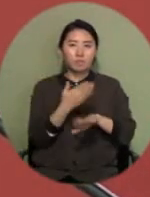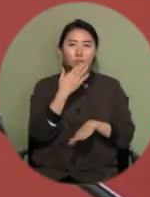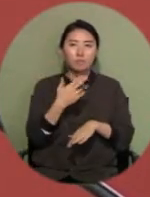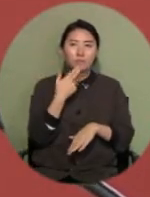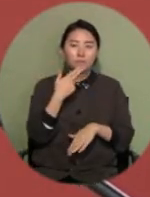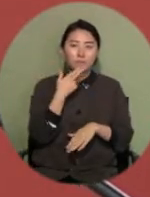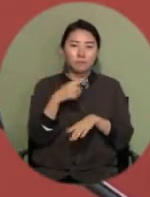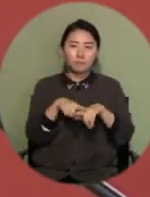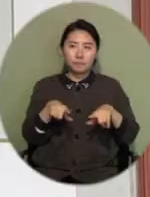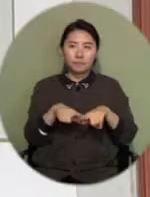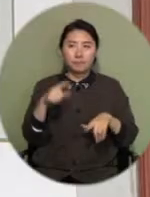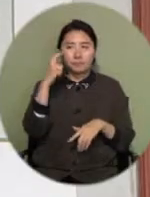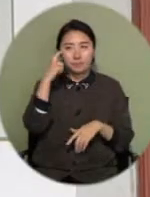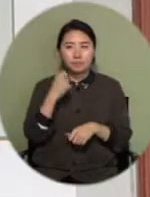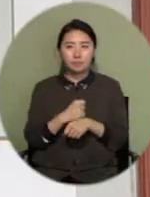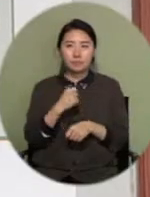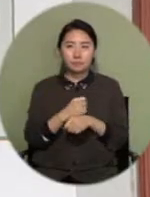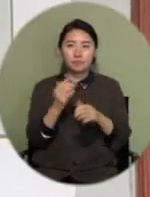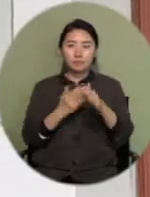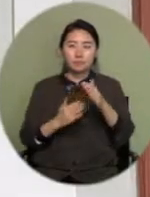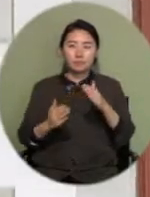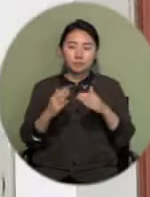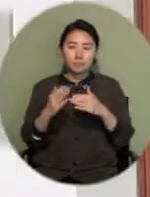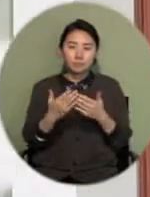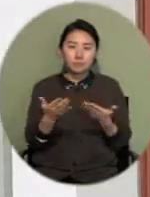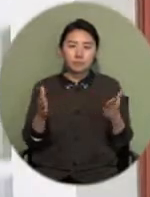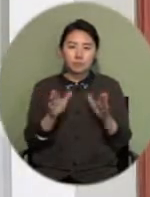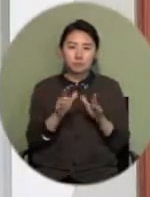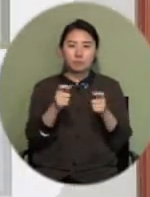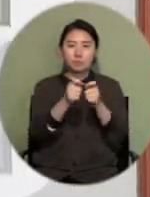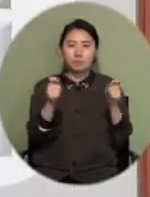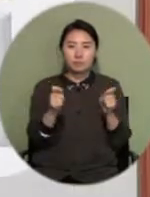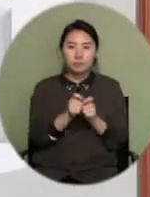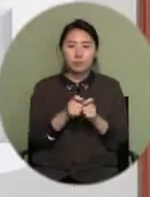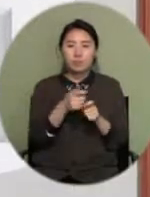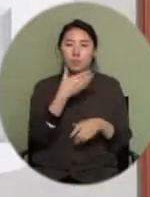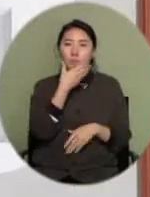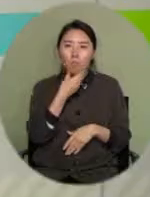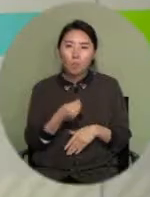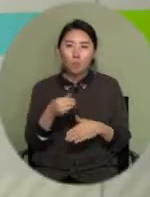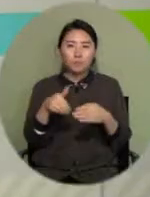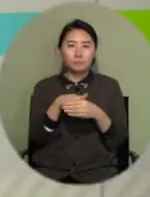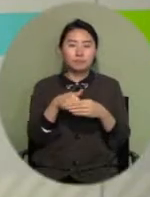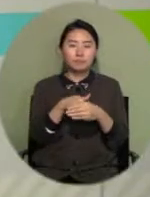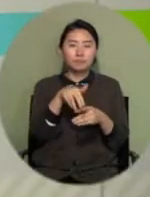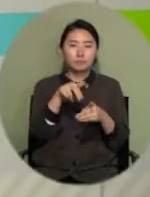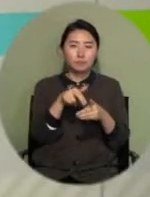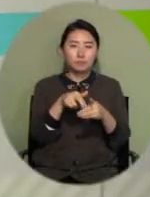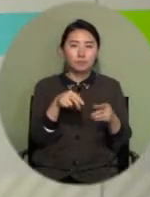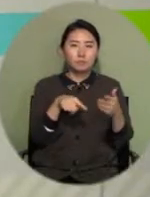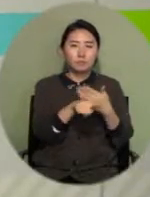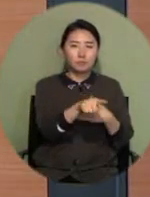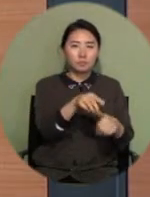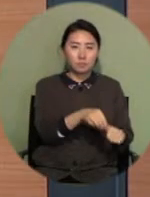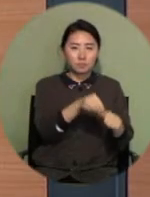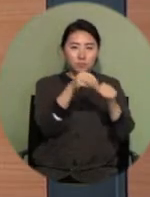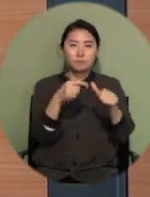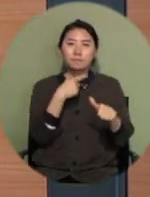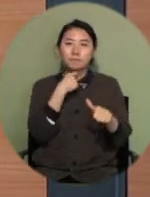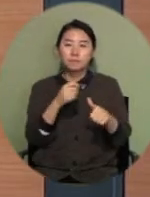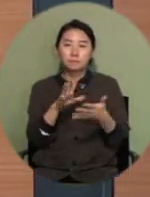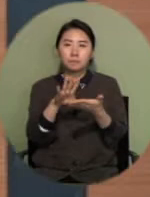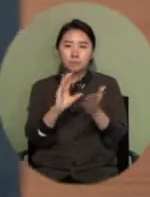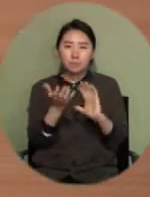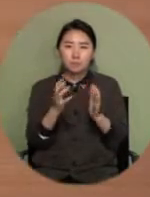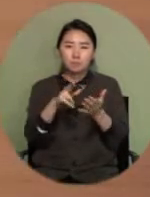일반적인 생각입니다 굉장한 최근 또다시 팀장급 씨니어 복합 문화센터 장을 외부에서 선발 하려고 했지만 논란이